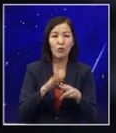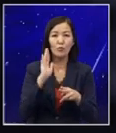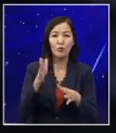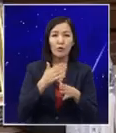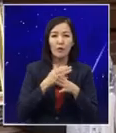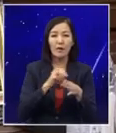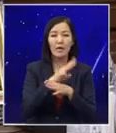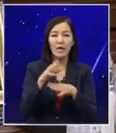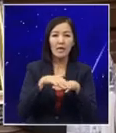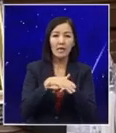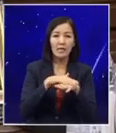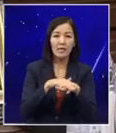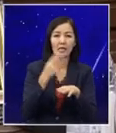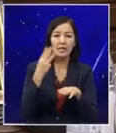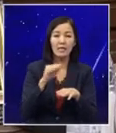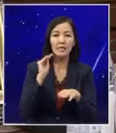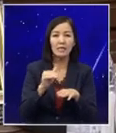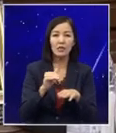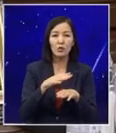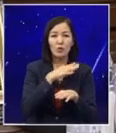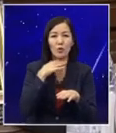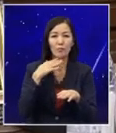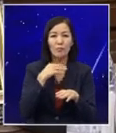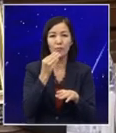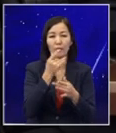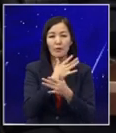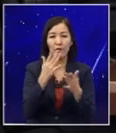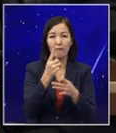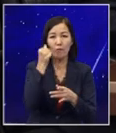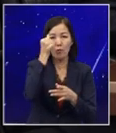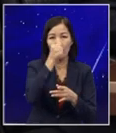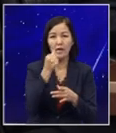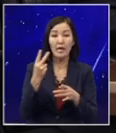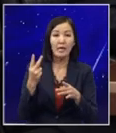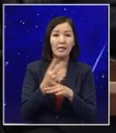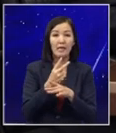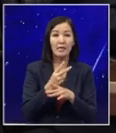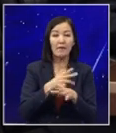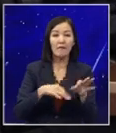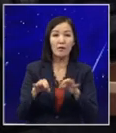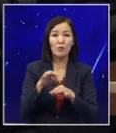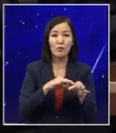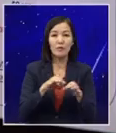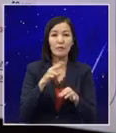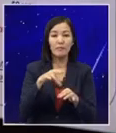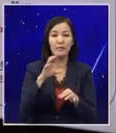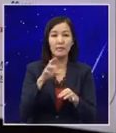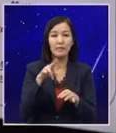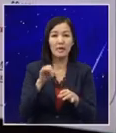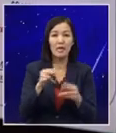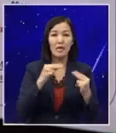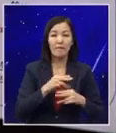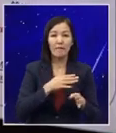способен обеспечивать рынок 30 тысячами тонной мясной продукции в год. И на данный момент ведется разработка ПСД. На работы